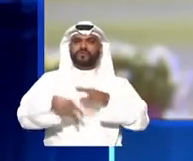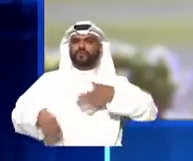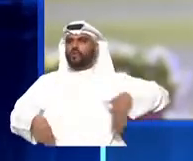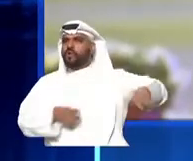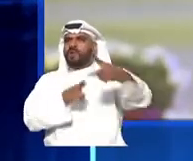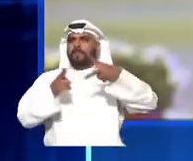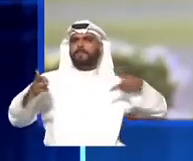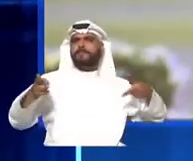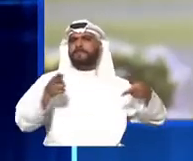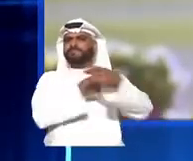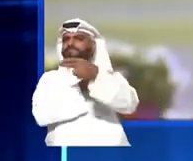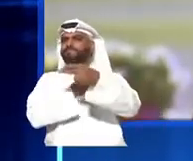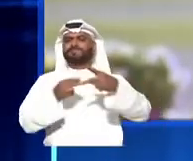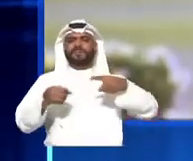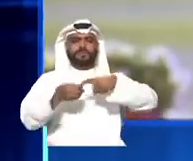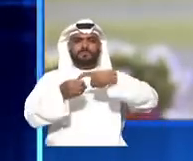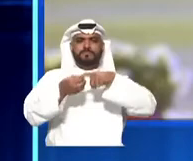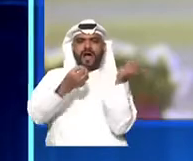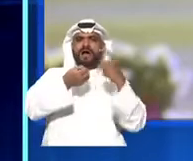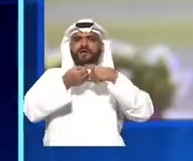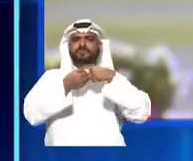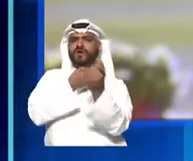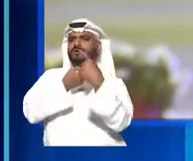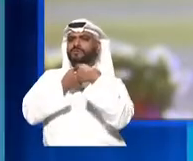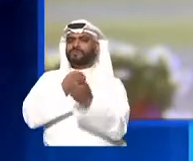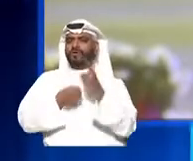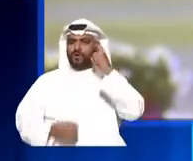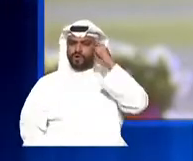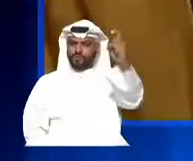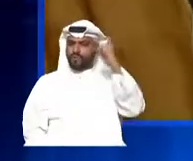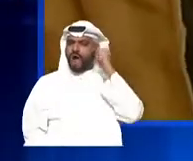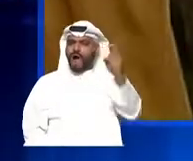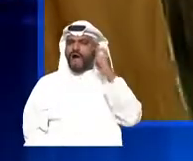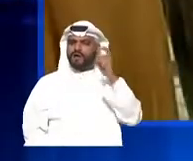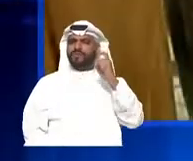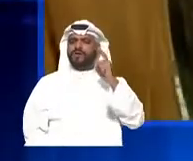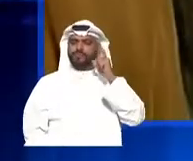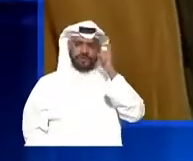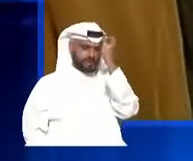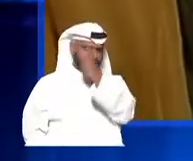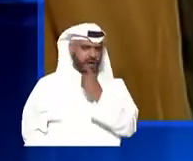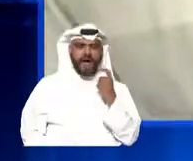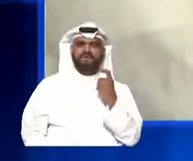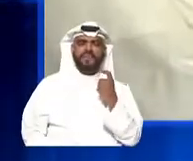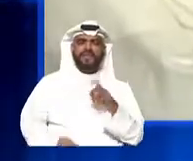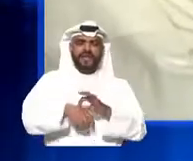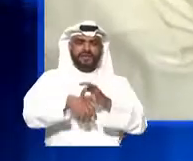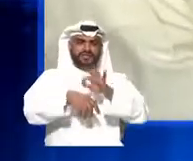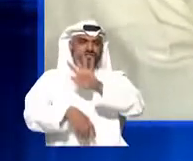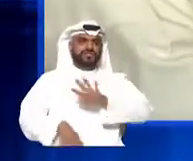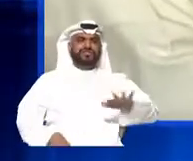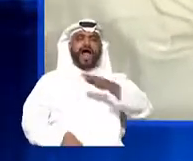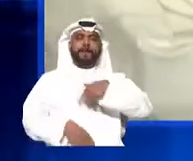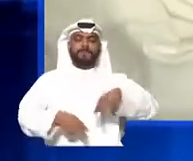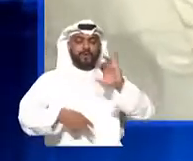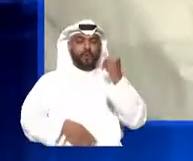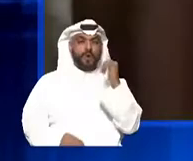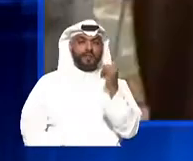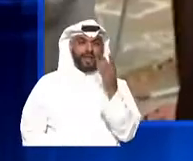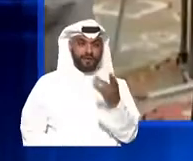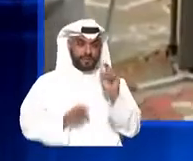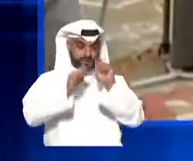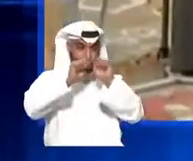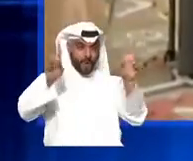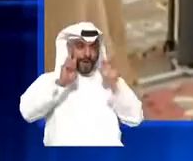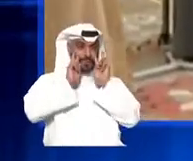جماهيرية مؤيدة ومعارضة، وعندنا بالكويت كانت الساحة بهذا الشكل وعلى الأقل كشاهد عيان يعني ملاحظ. صحيح. لتلك